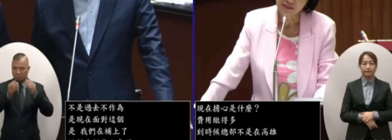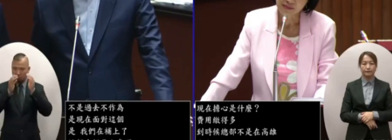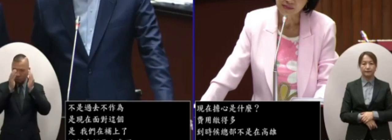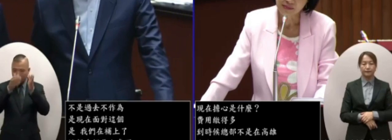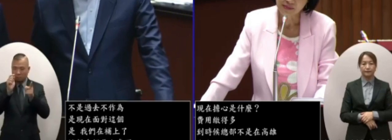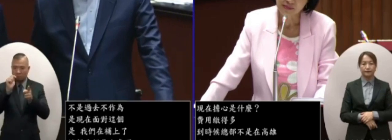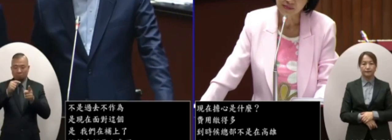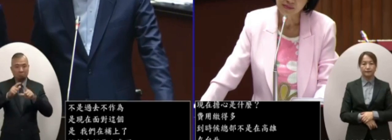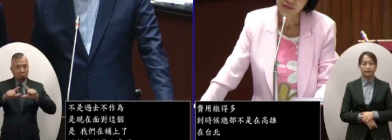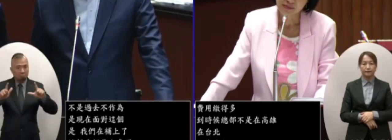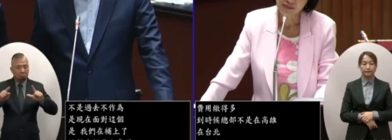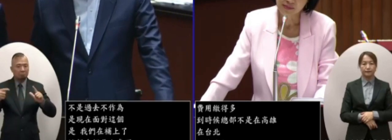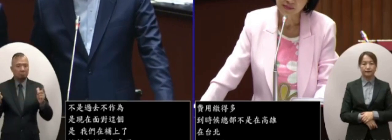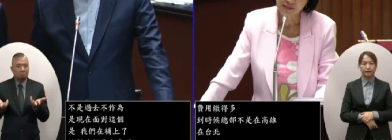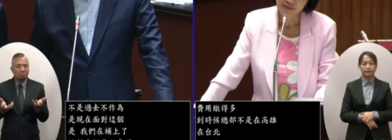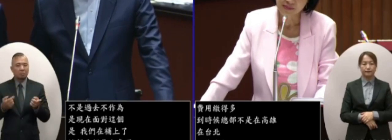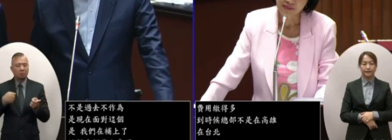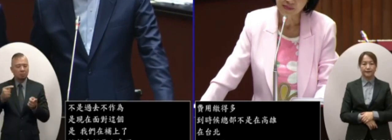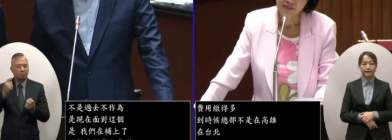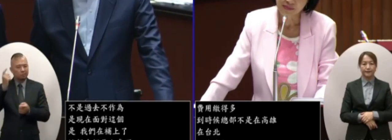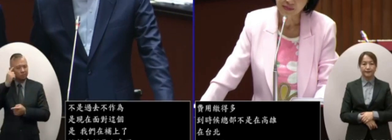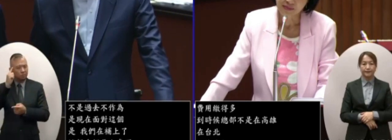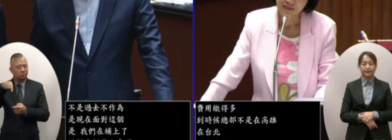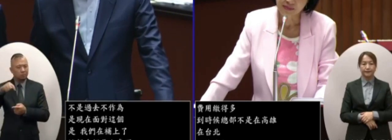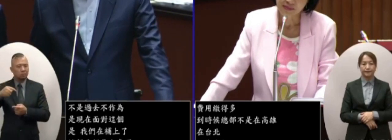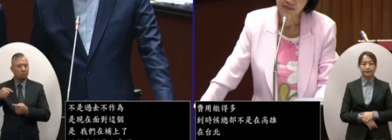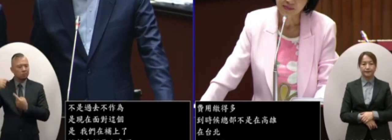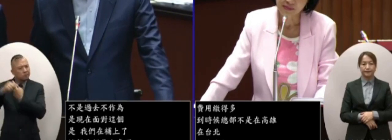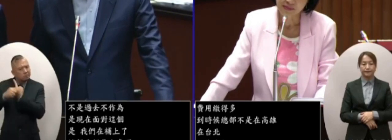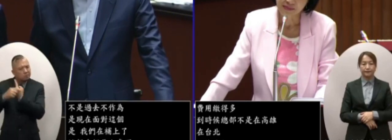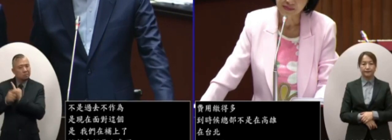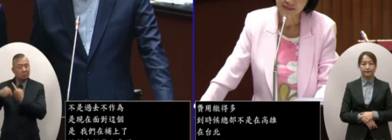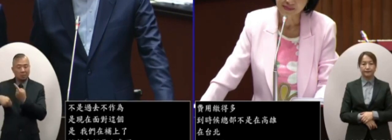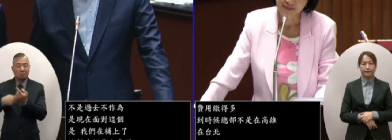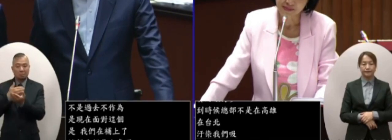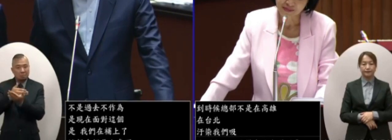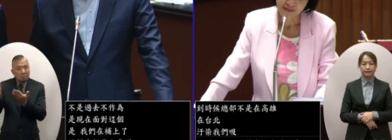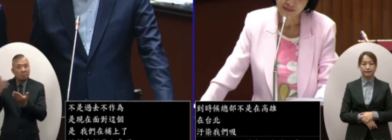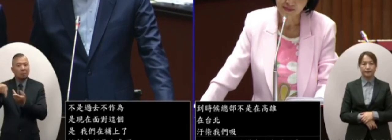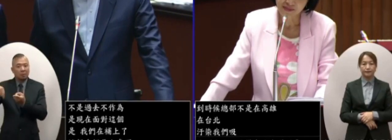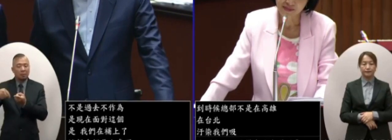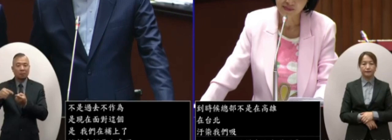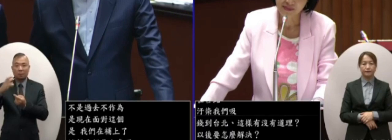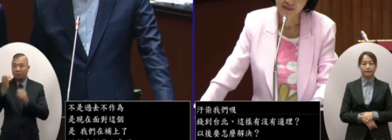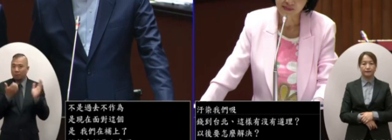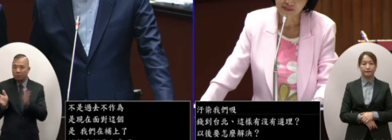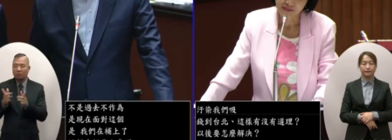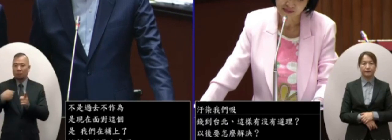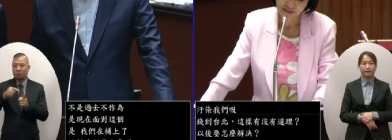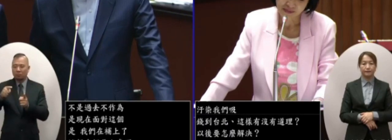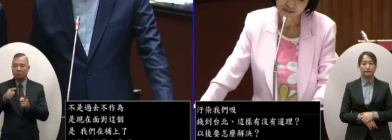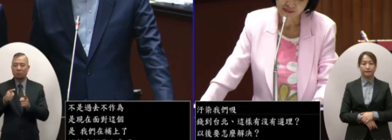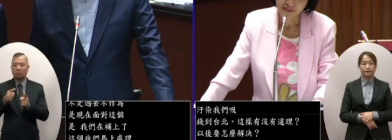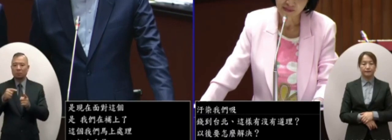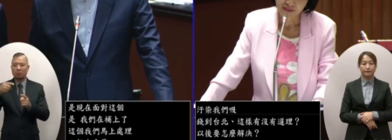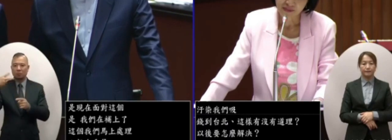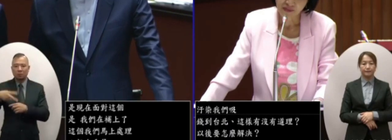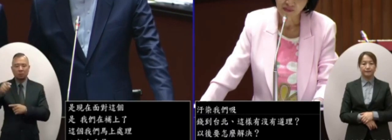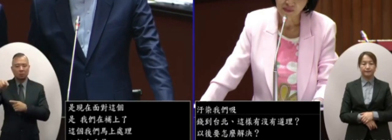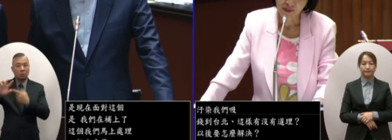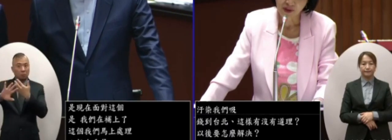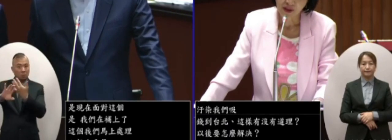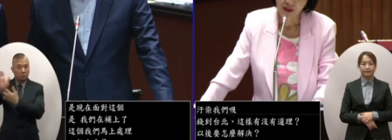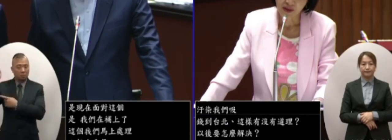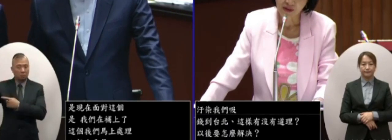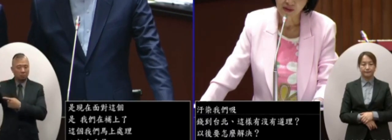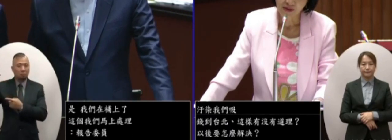个可以改变的这个方法。也就是说，我进来以后，那我提出来一个啊，境外观念的这样的一个概念。我们帮